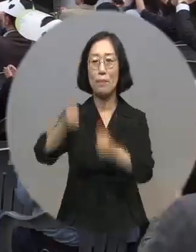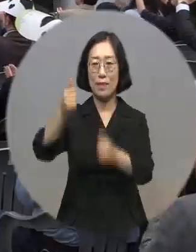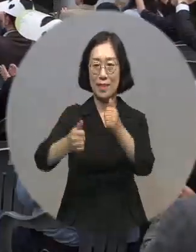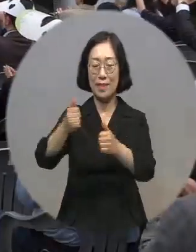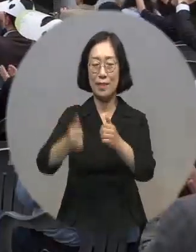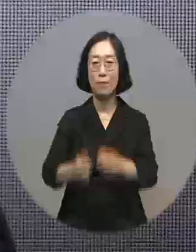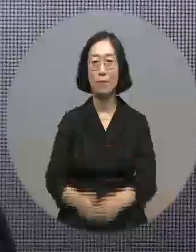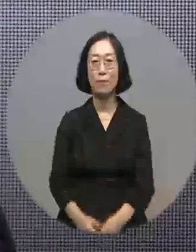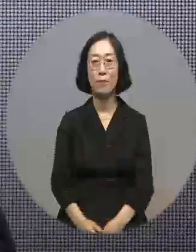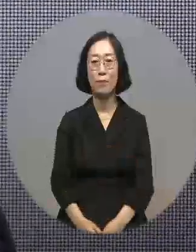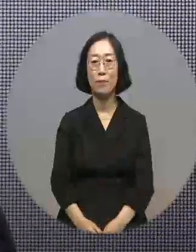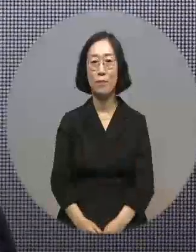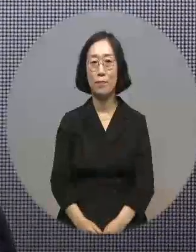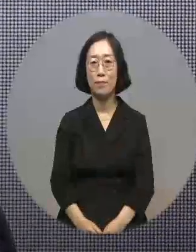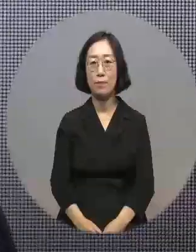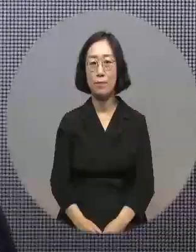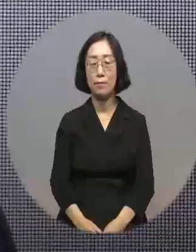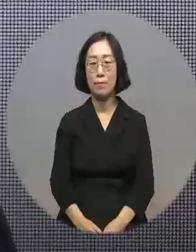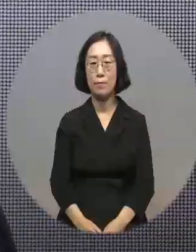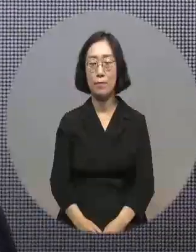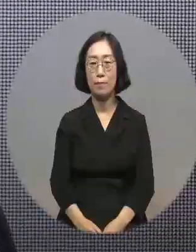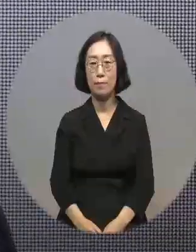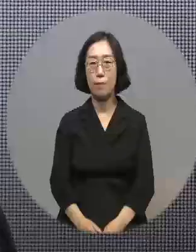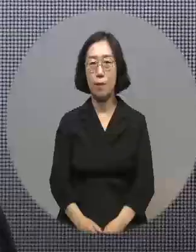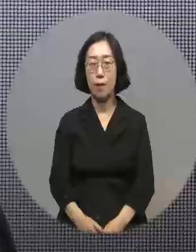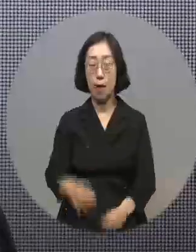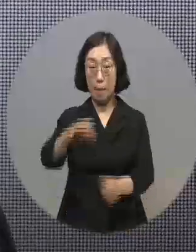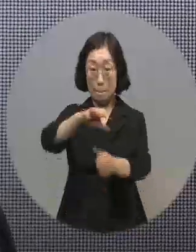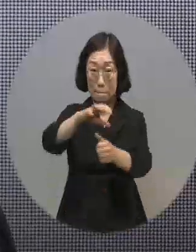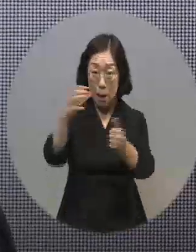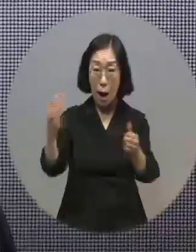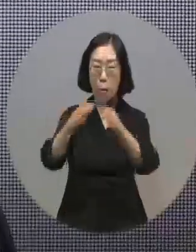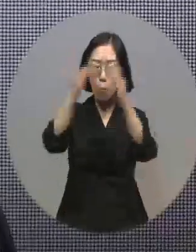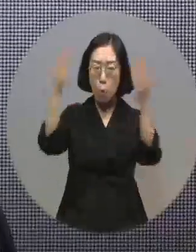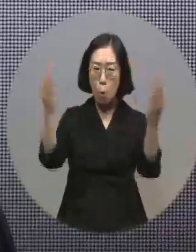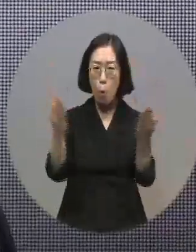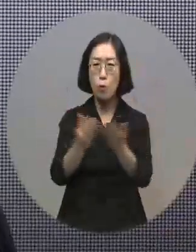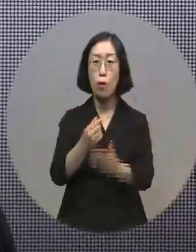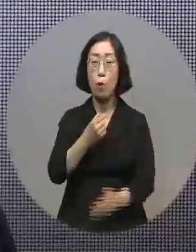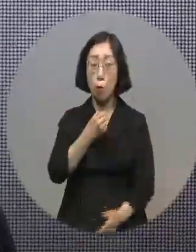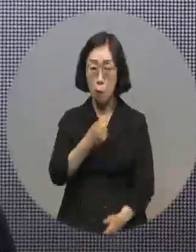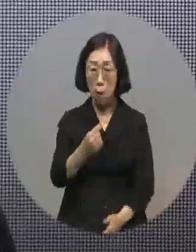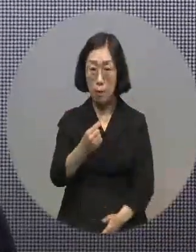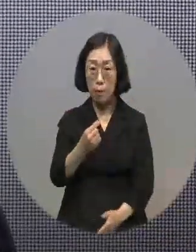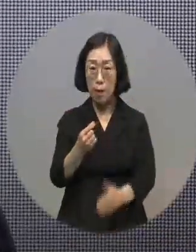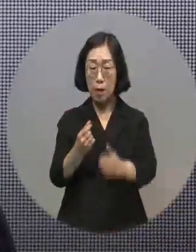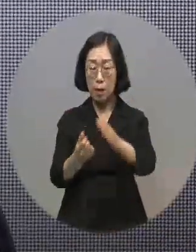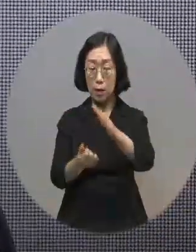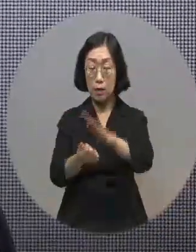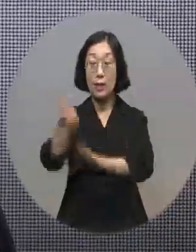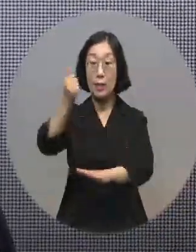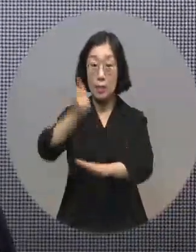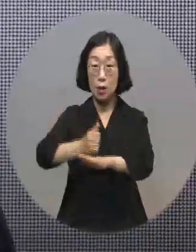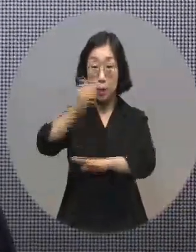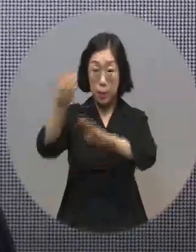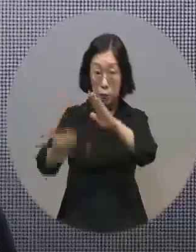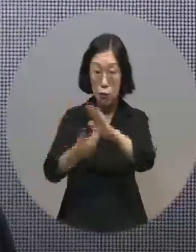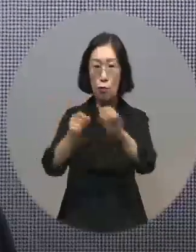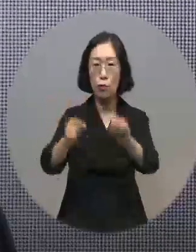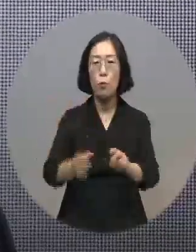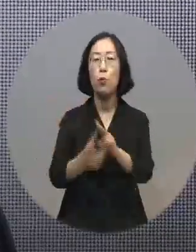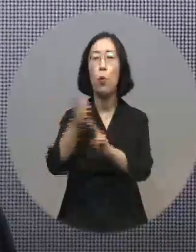부탁드리겠습니다. 강복이 모두의 염원과 실천이 모여 이뤄낸 결실이었던 것처럼